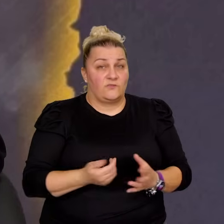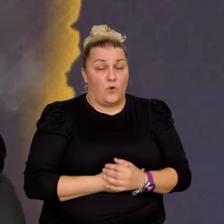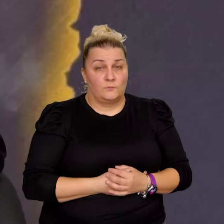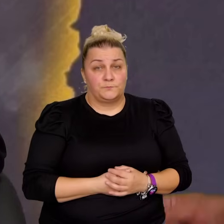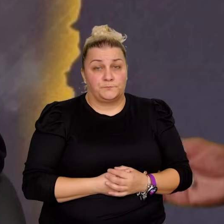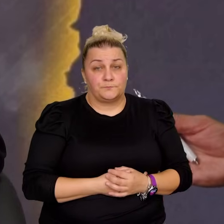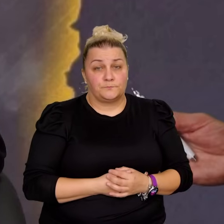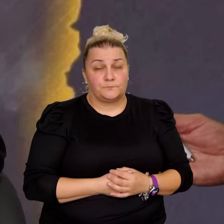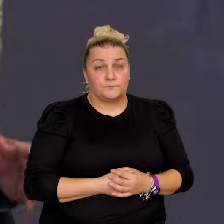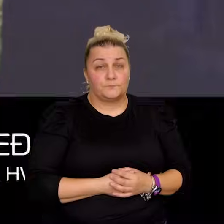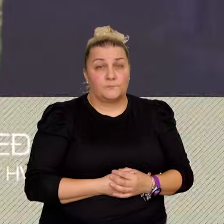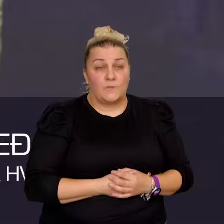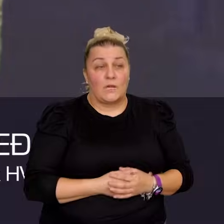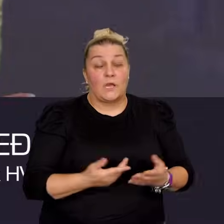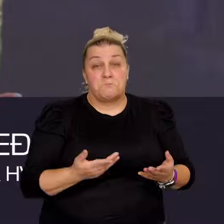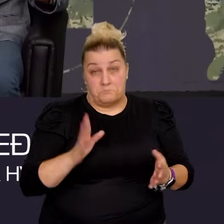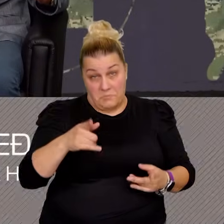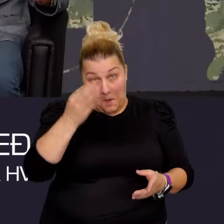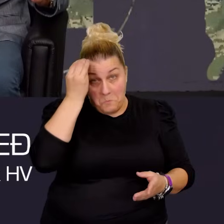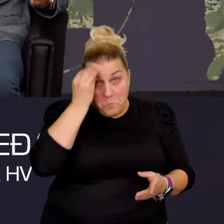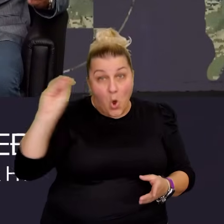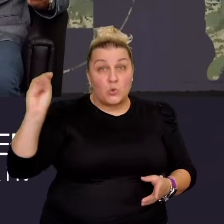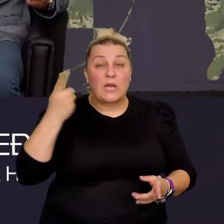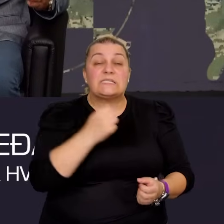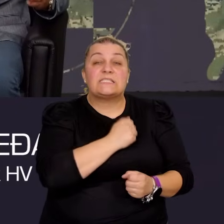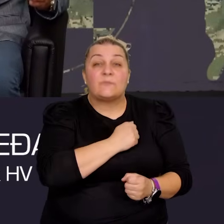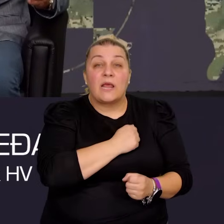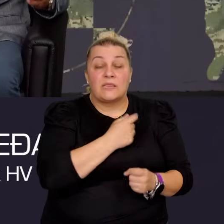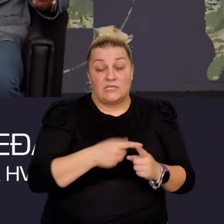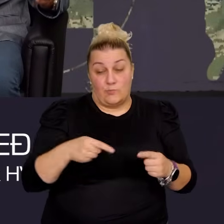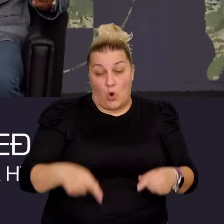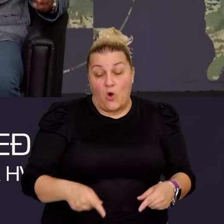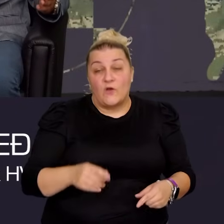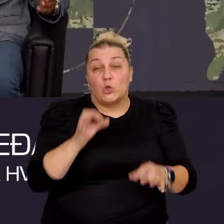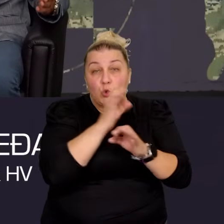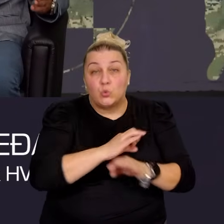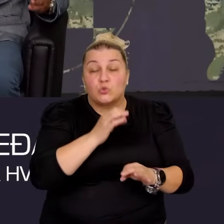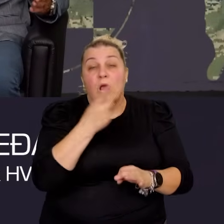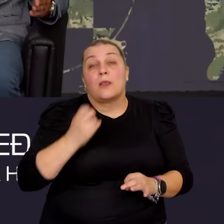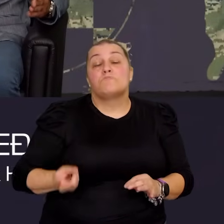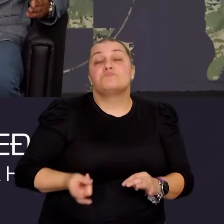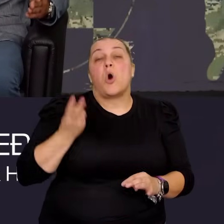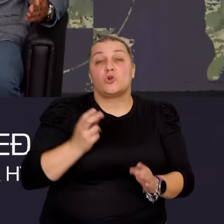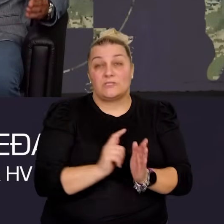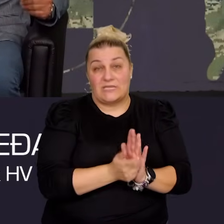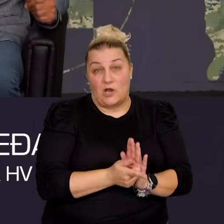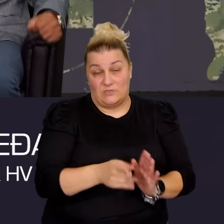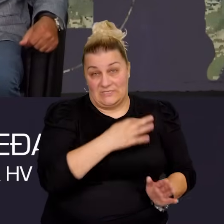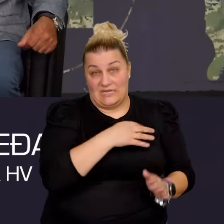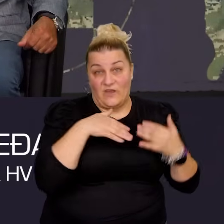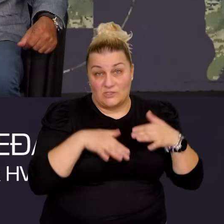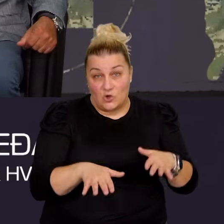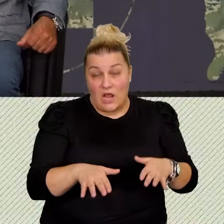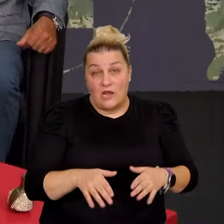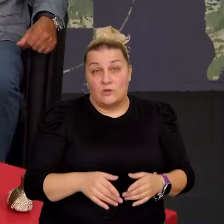šta. Imamo li, Peđa, ovdje iz Splita nekakvu poruku u ovim tužnim, ponosnim, gordim trenucima hrvatskom narodu, ali